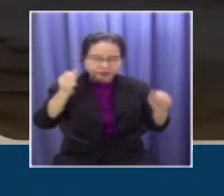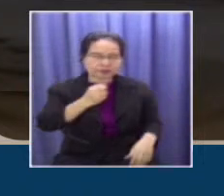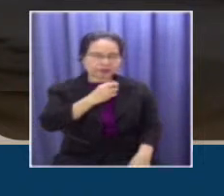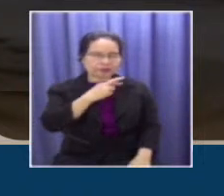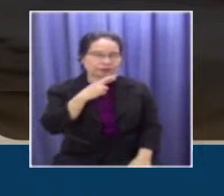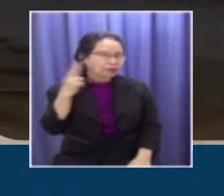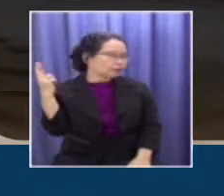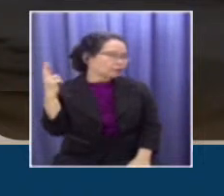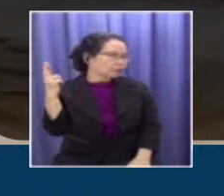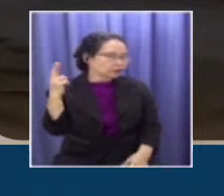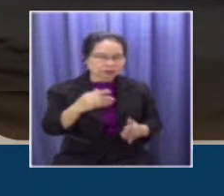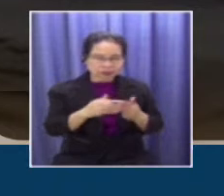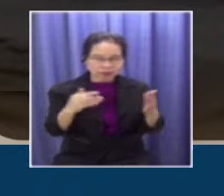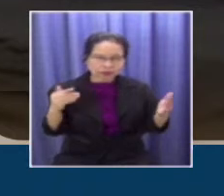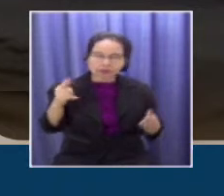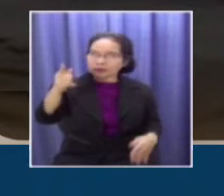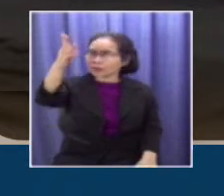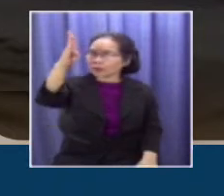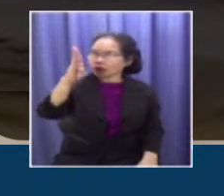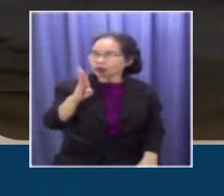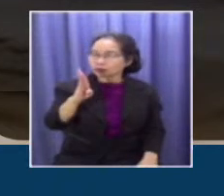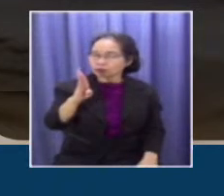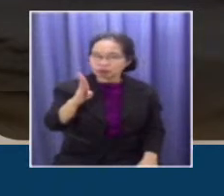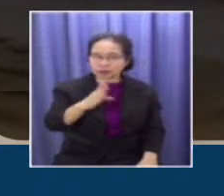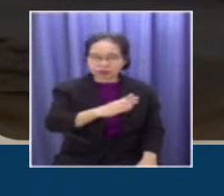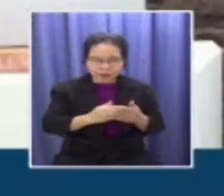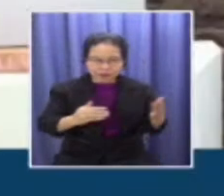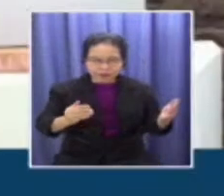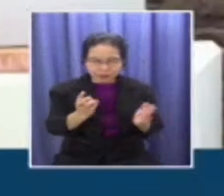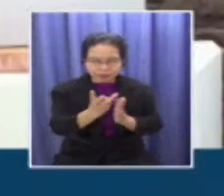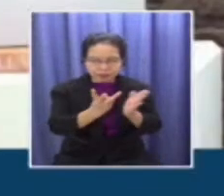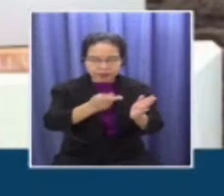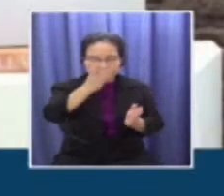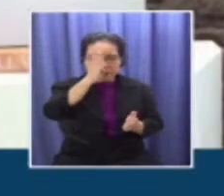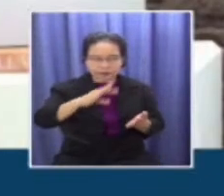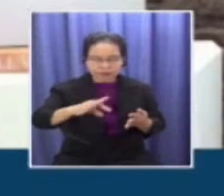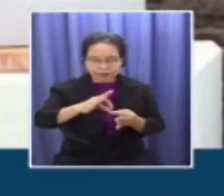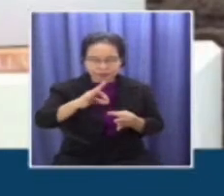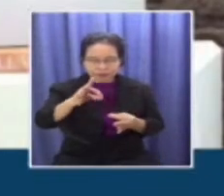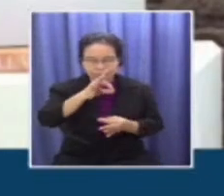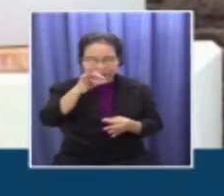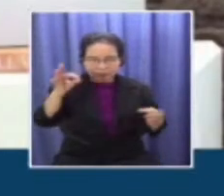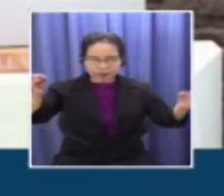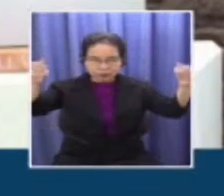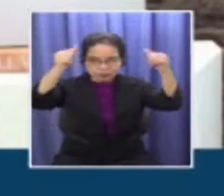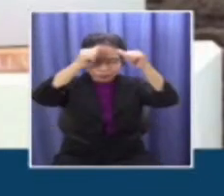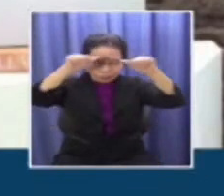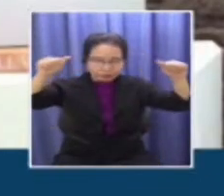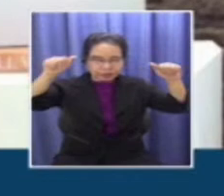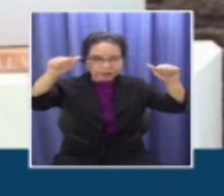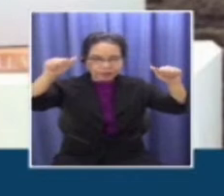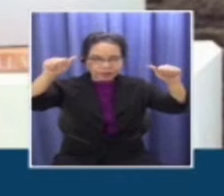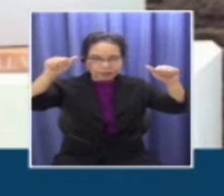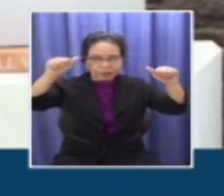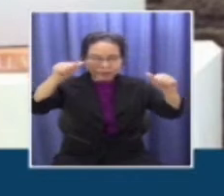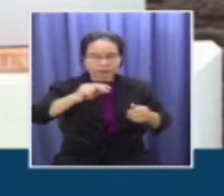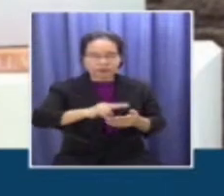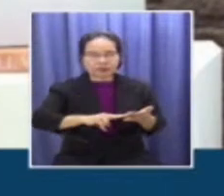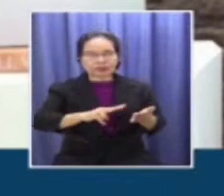asoɔden ɛkɔ soɔ na nipa emu wɔ Nyankopɔn no ɛyɛ ahonhom